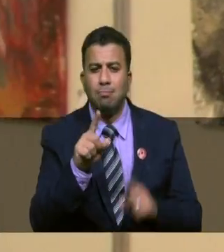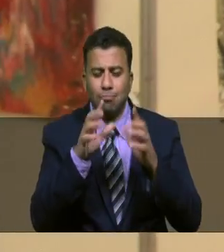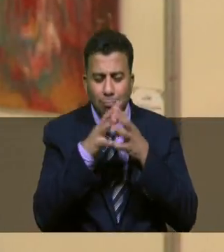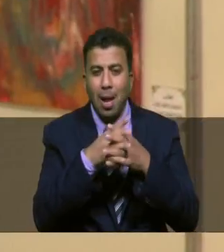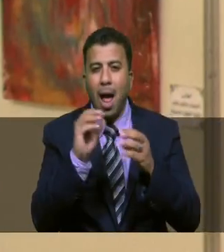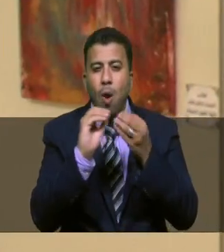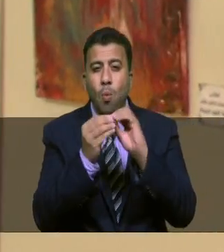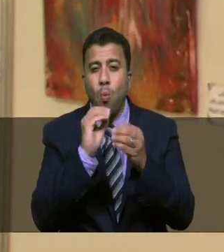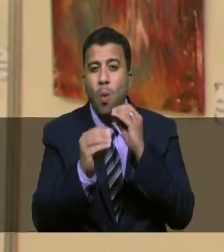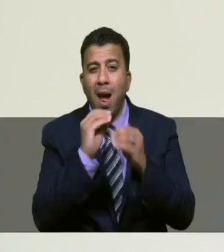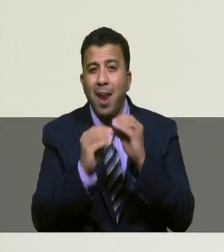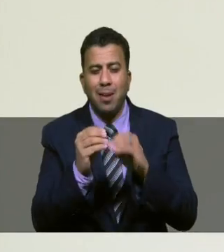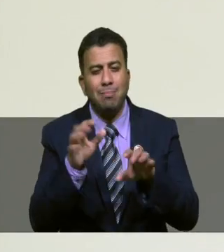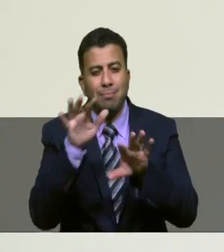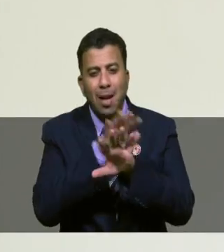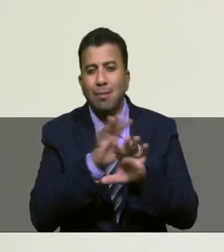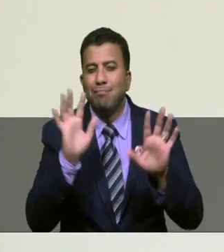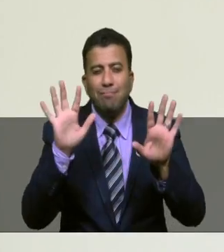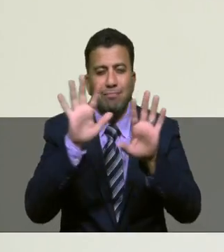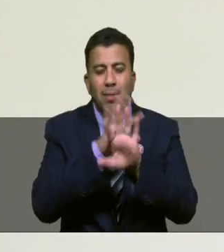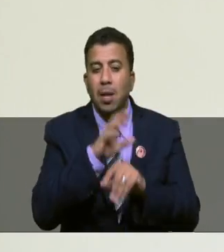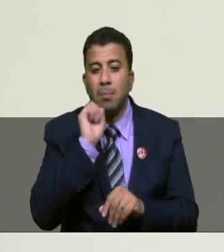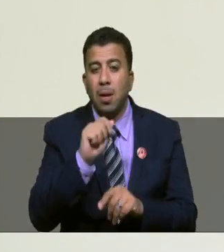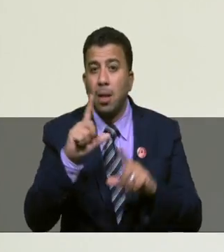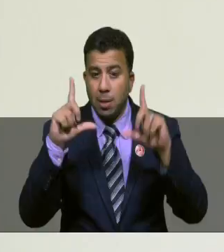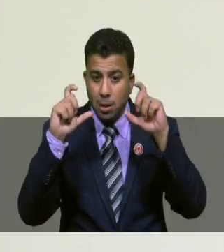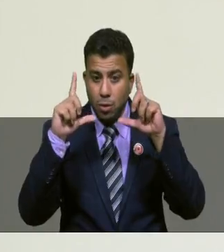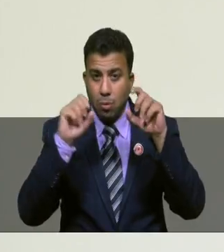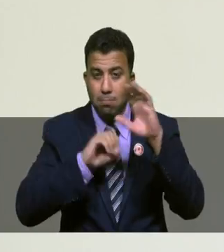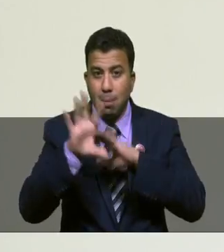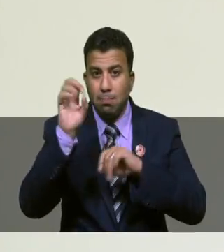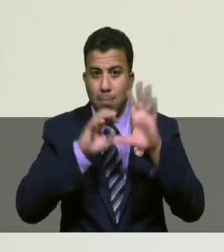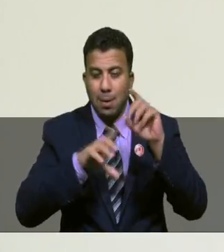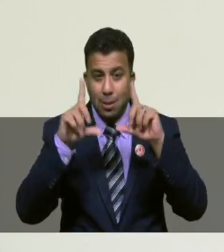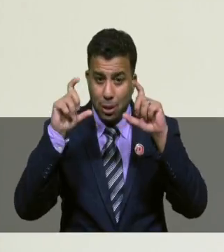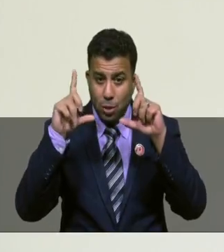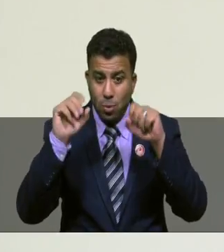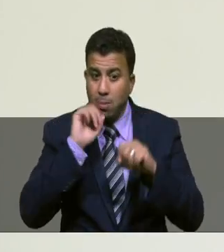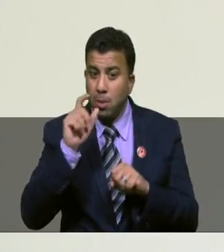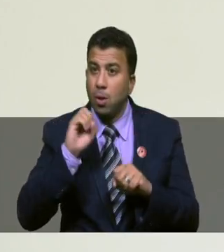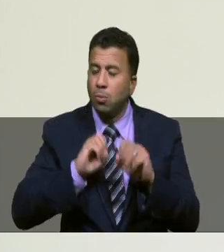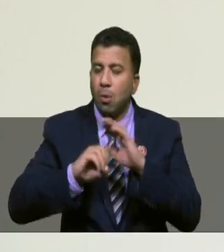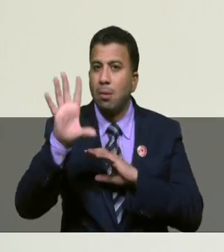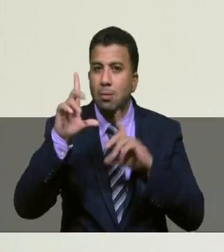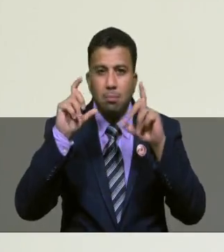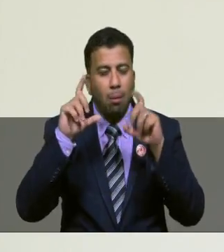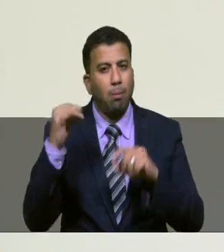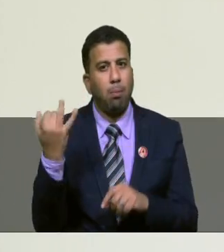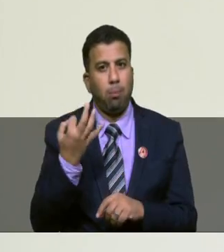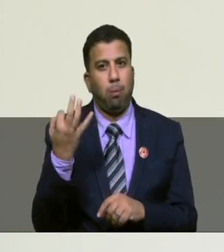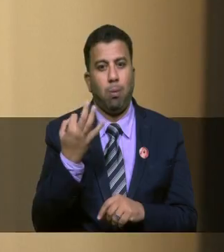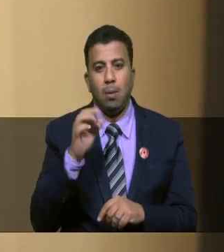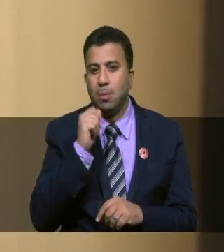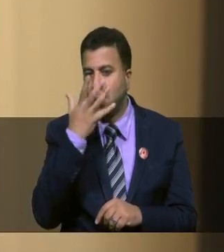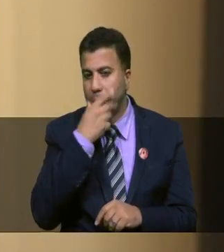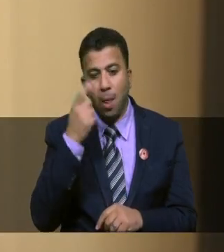بها الألوان بحركة فنية، ننتقل إلى التصوير الضوئي الذي أبرز الضوء مكنوناته